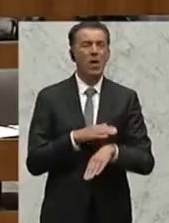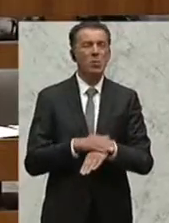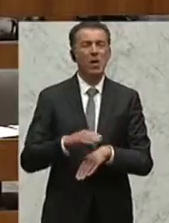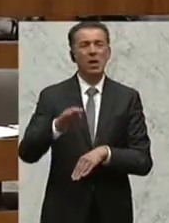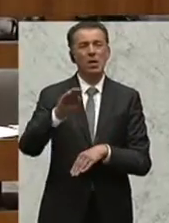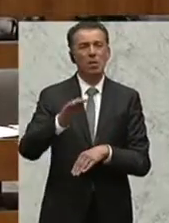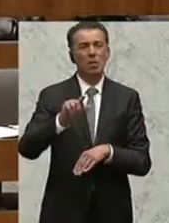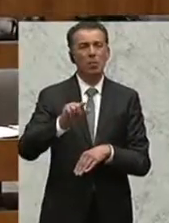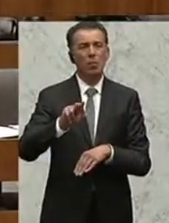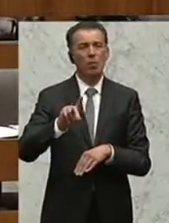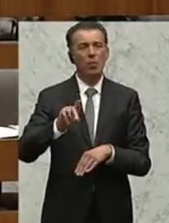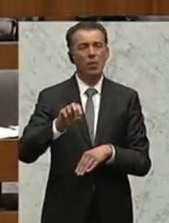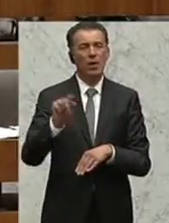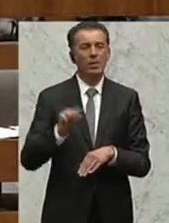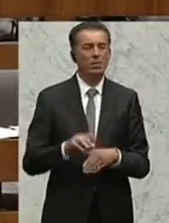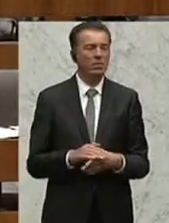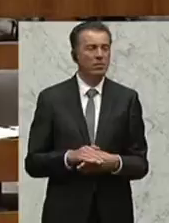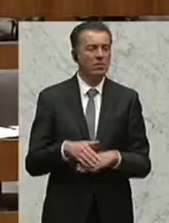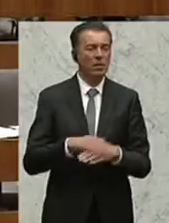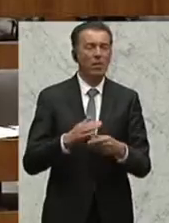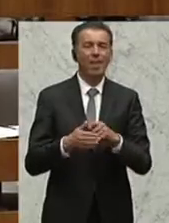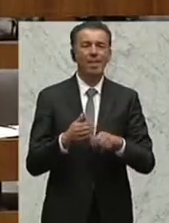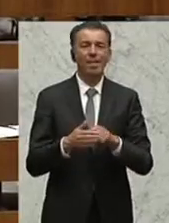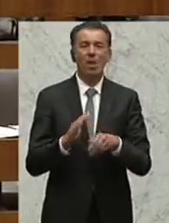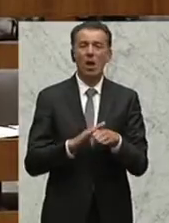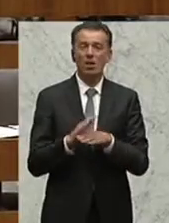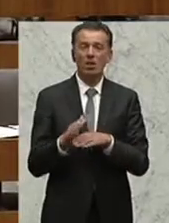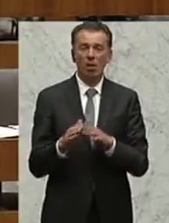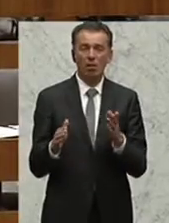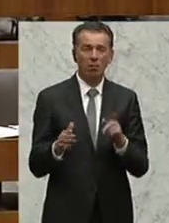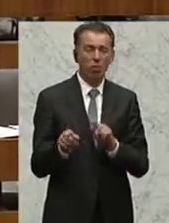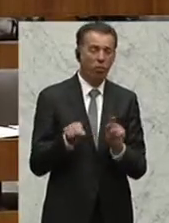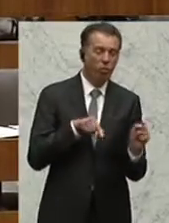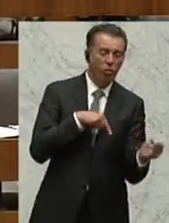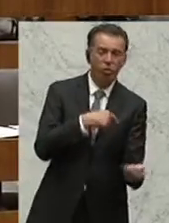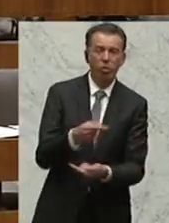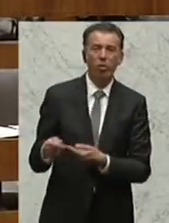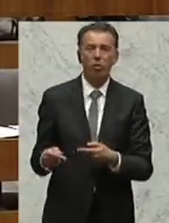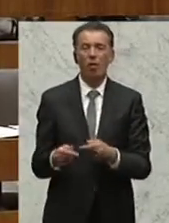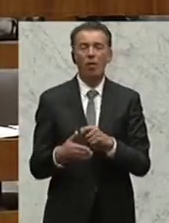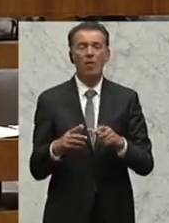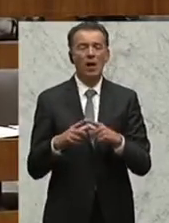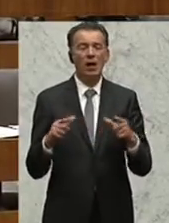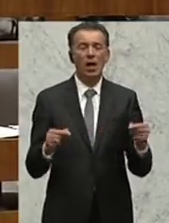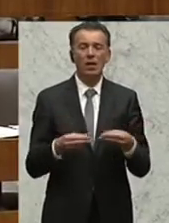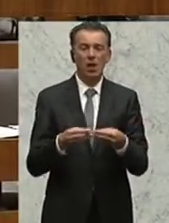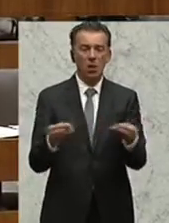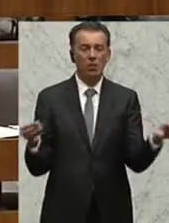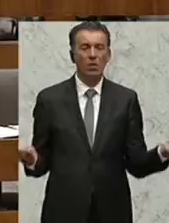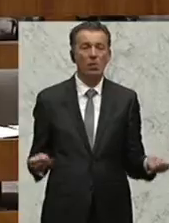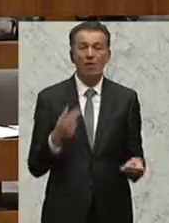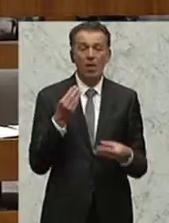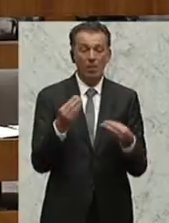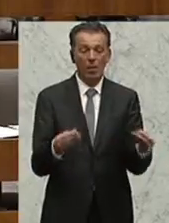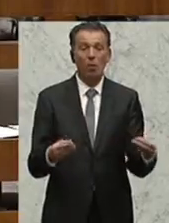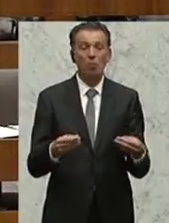mit ausgeklügelten Tricks das Gemeindewahlgesetz ausgehebelt. Die Wahlkartenausgabe erfolgte unter anderem an politische